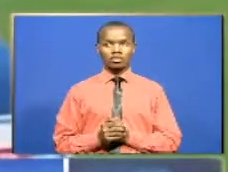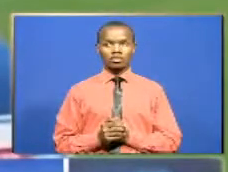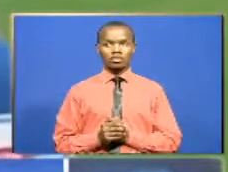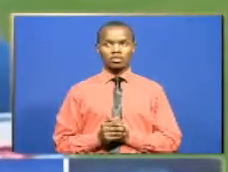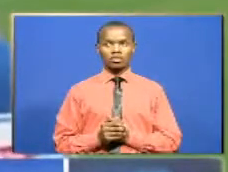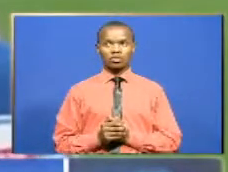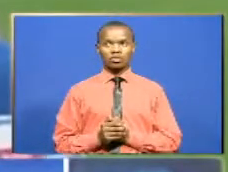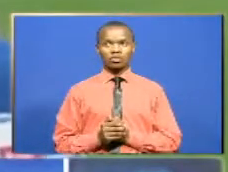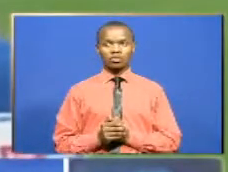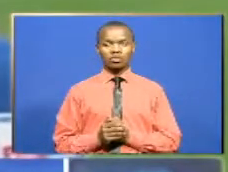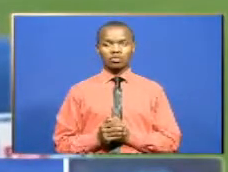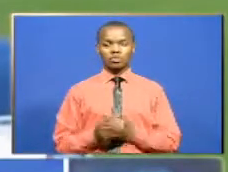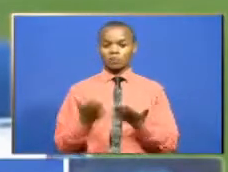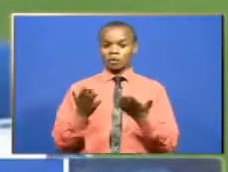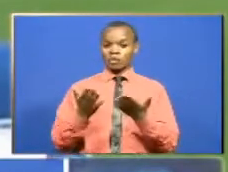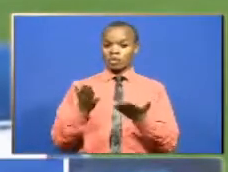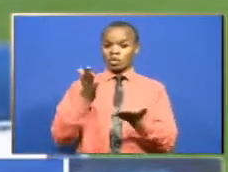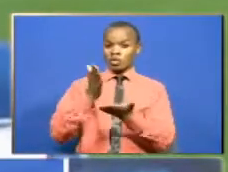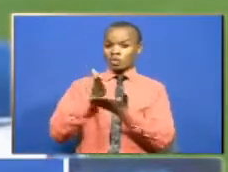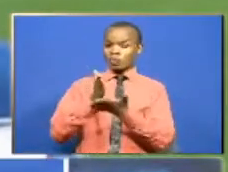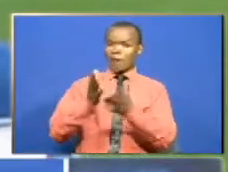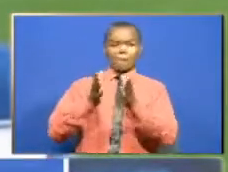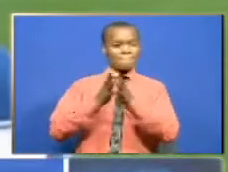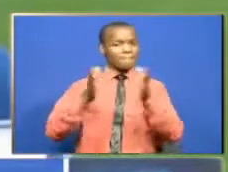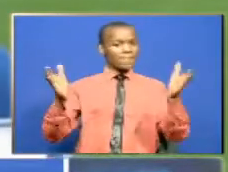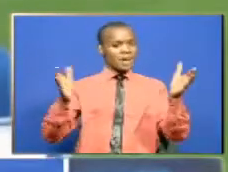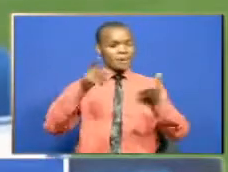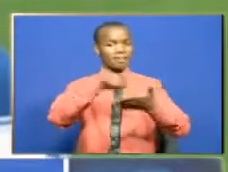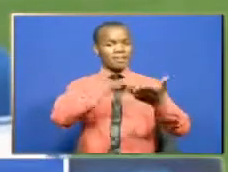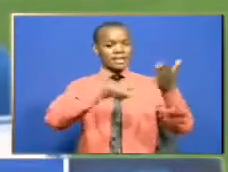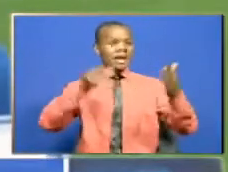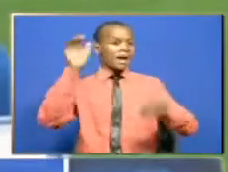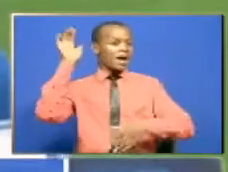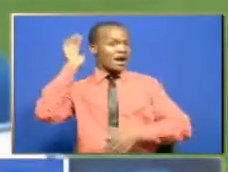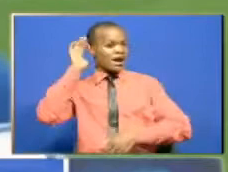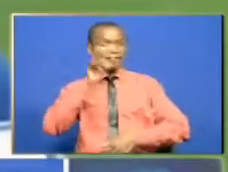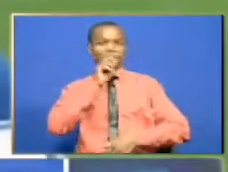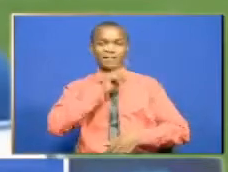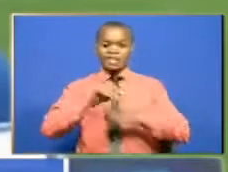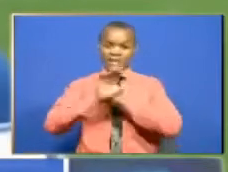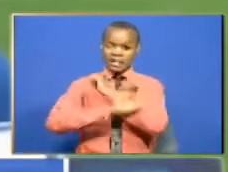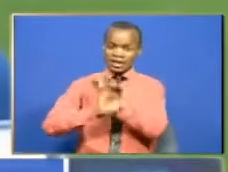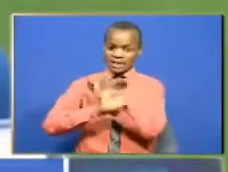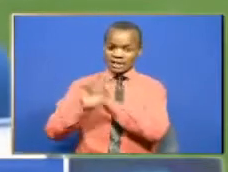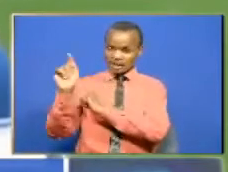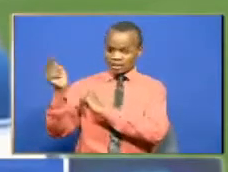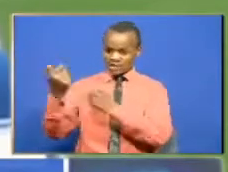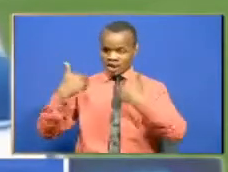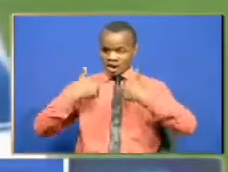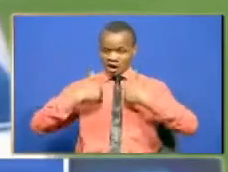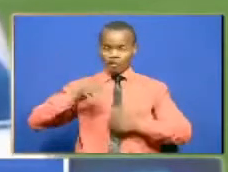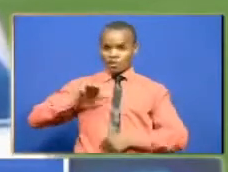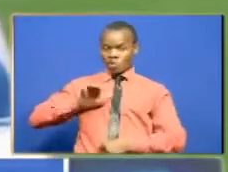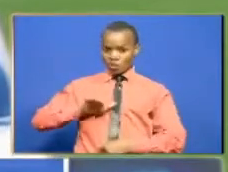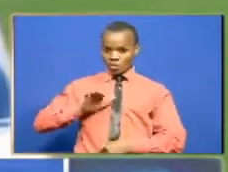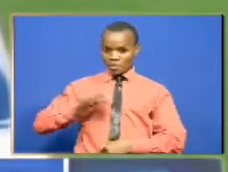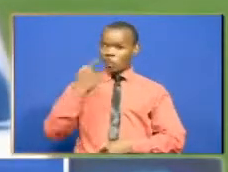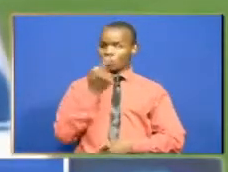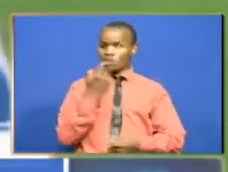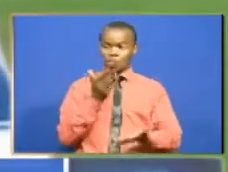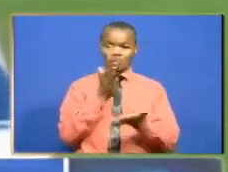That is a very, very big misconception. We have had in this country very, very powerful women who have